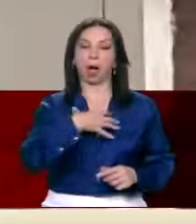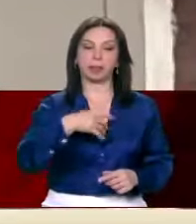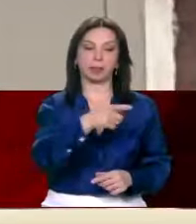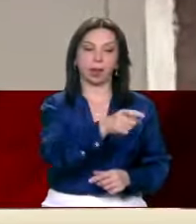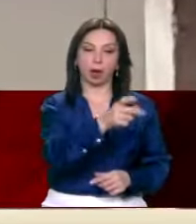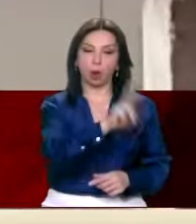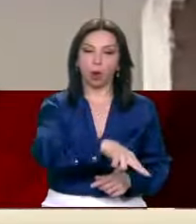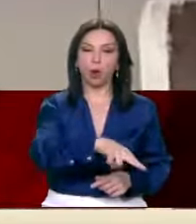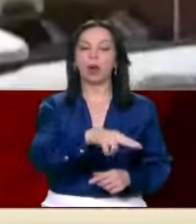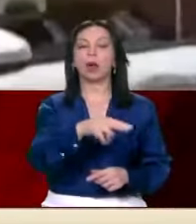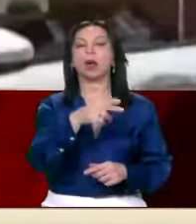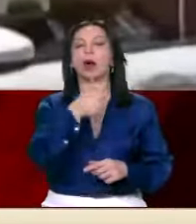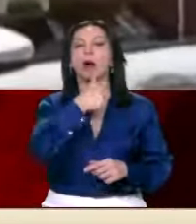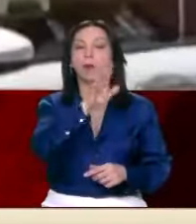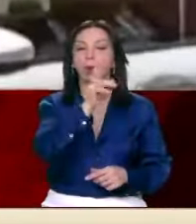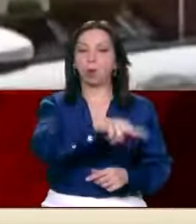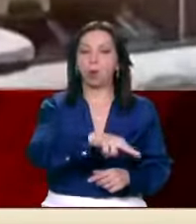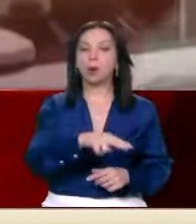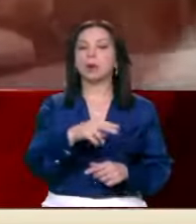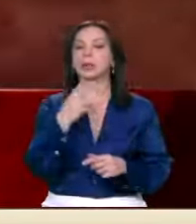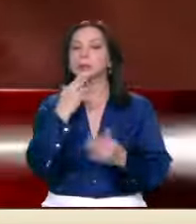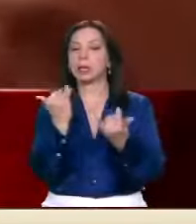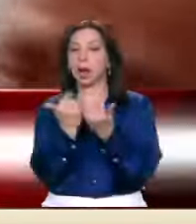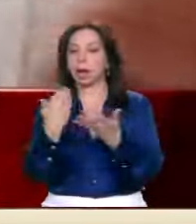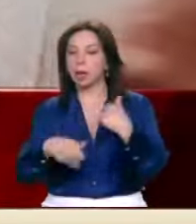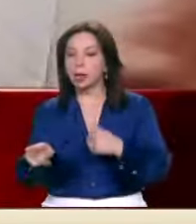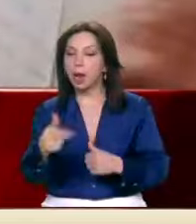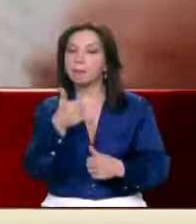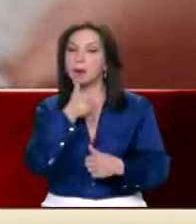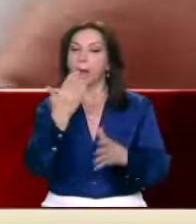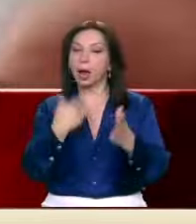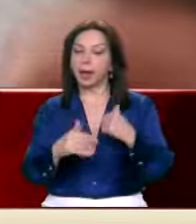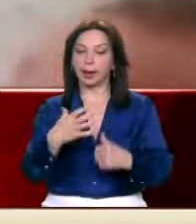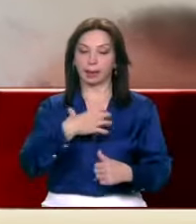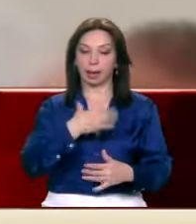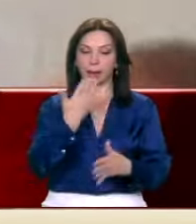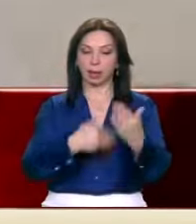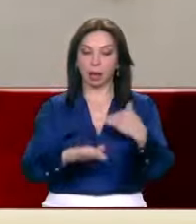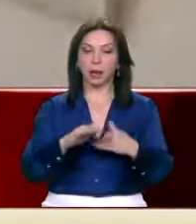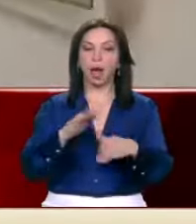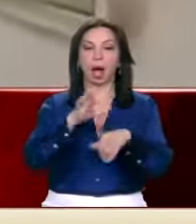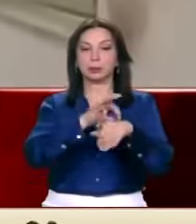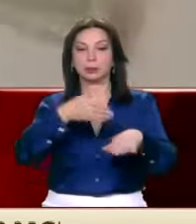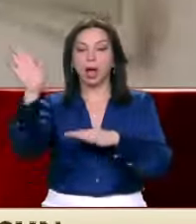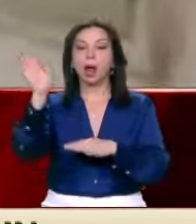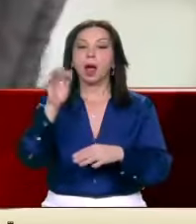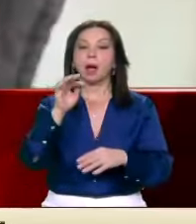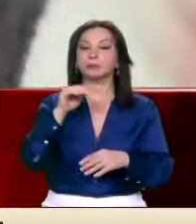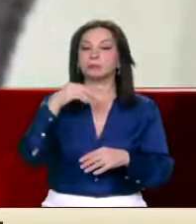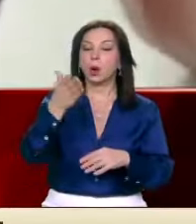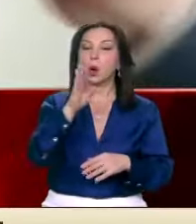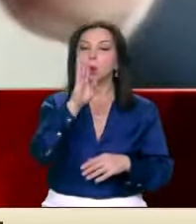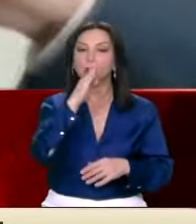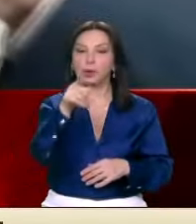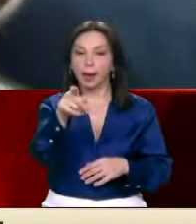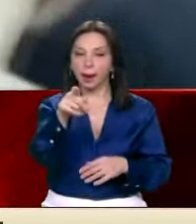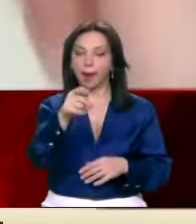Babası, kız kardeşi ve kendi de yaralıydı. Üçü de hastaneye kaldırıldı. Haberi alıp Kocaeli'den gelen abisi ise şoka girdi.